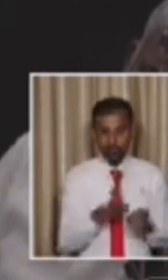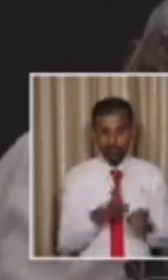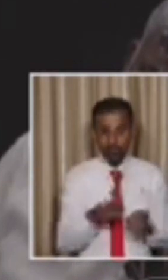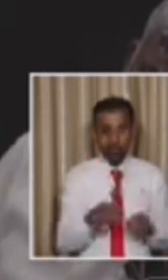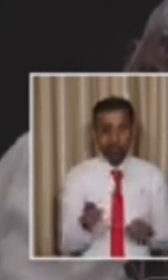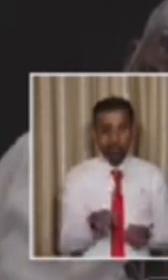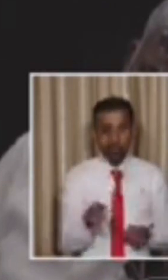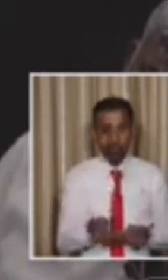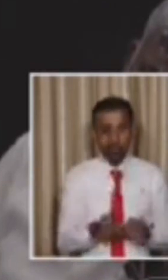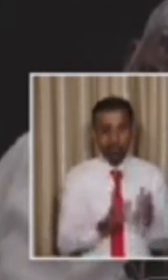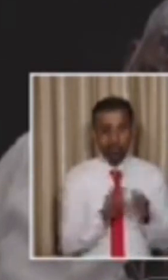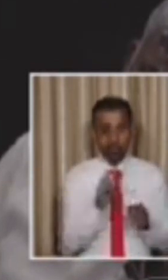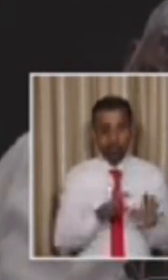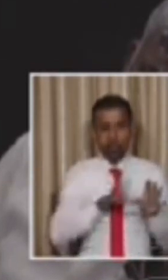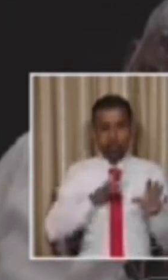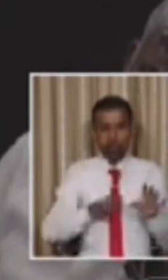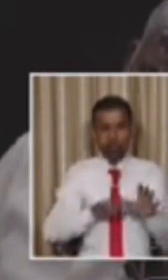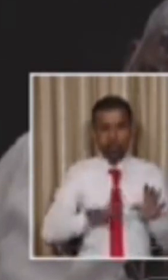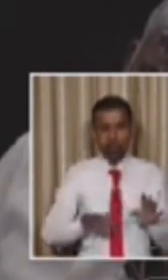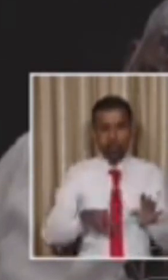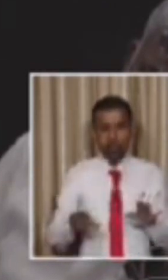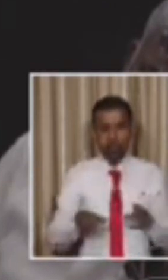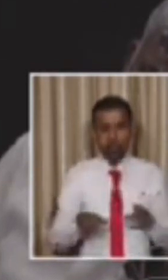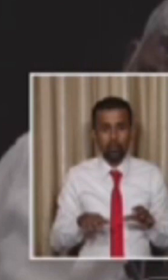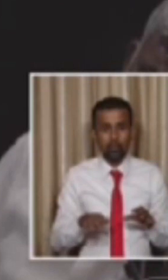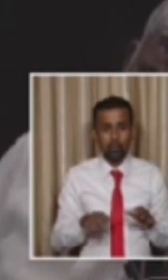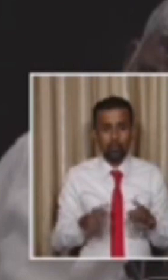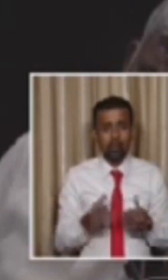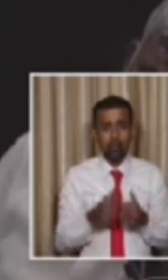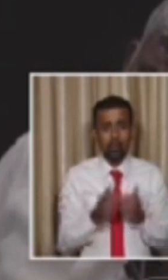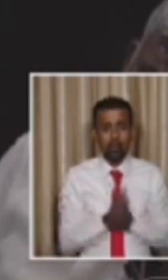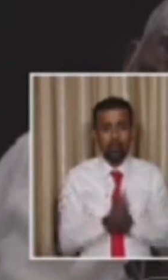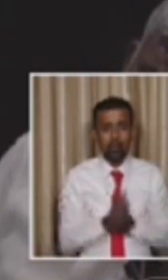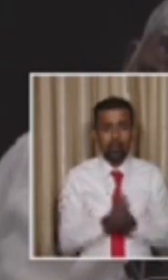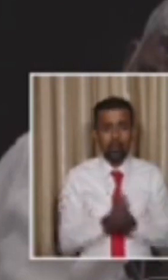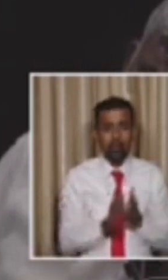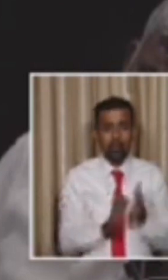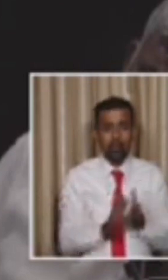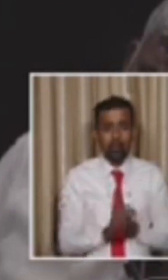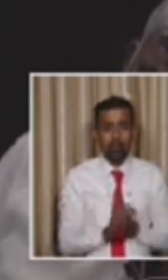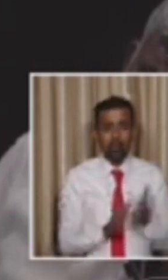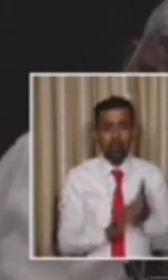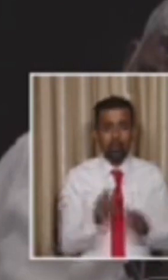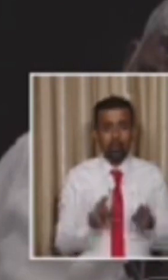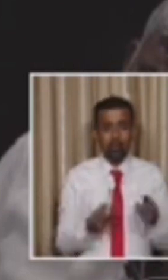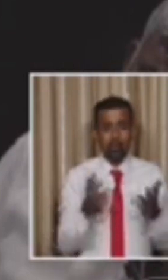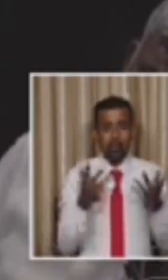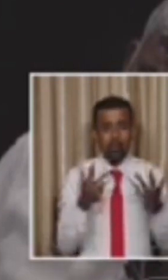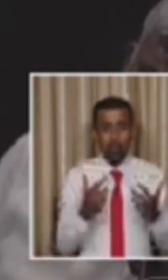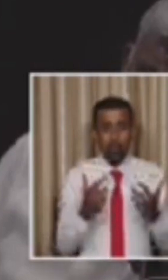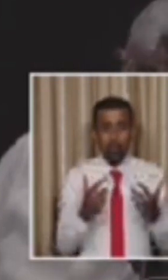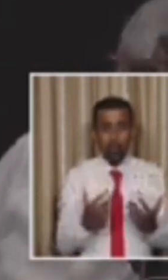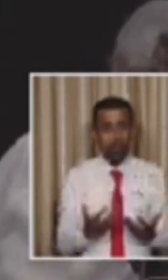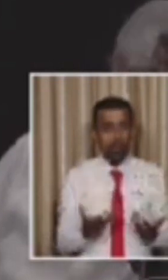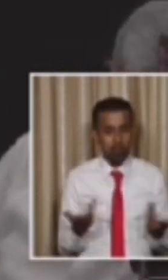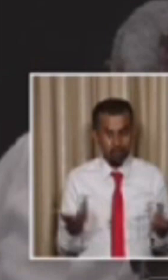දවස සමාජිකව අස්වැවි යනවා. එතකොට කෝප් කමිටු සිටියුතු මුළු නියමිත මේ සමාජික සංඛ්‍යාව නැහැයි කියන